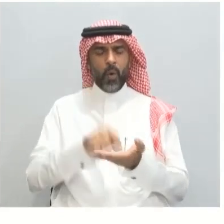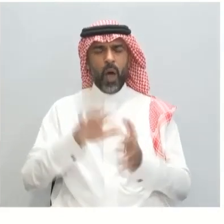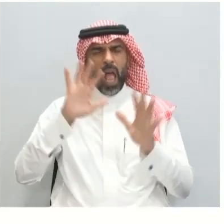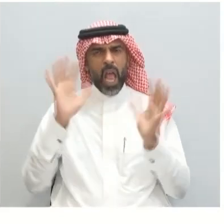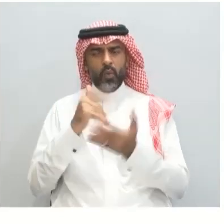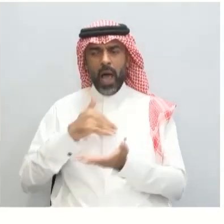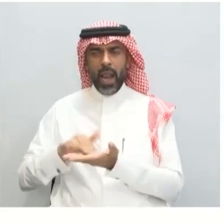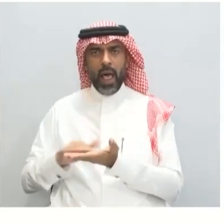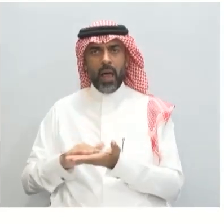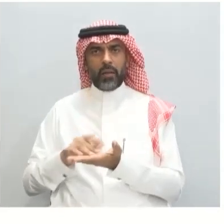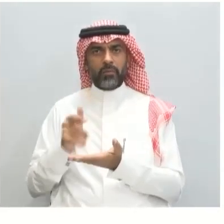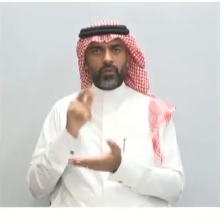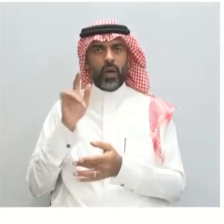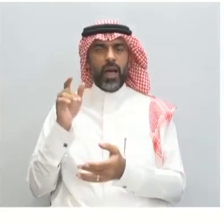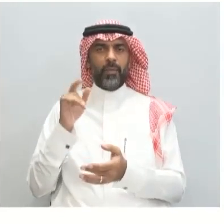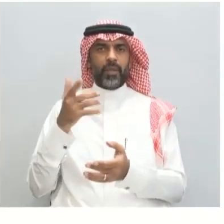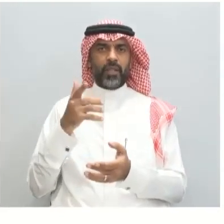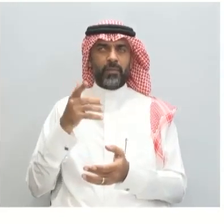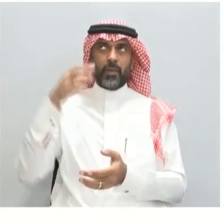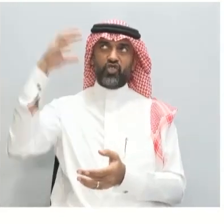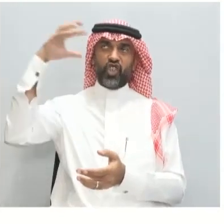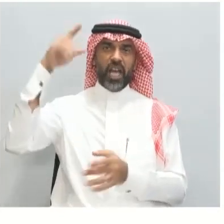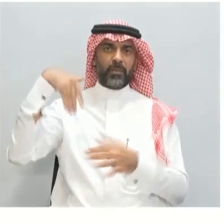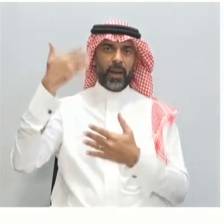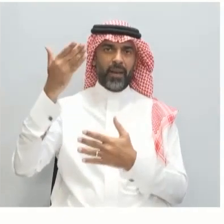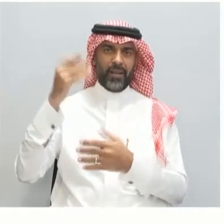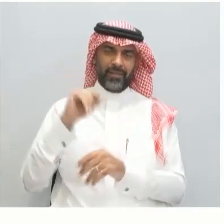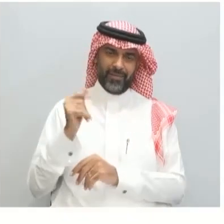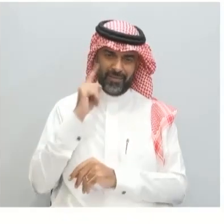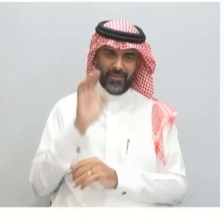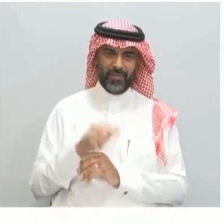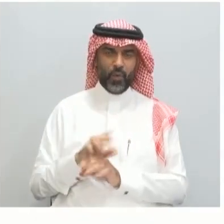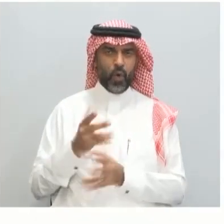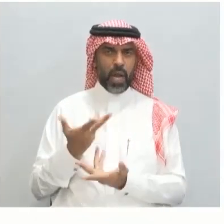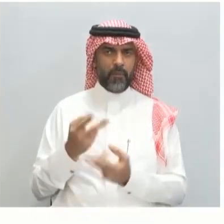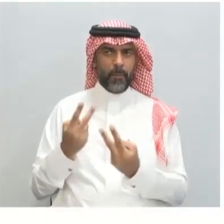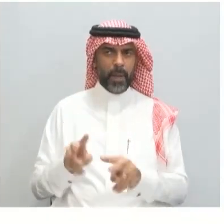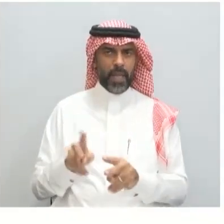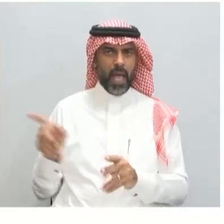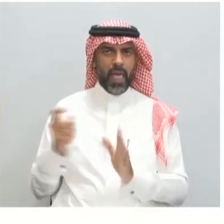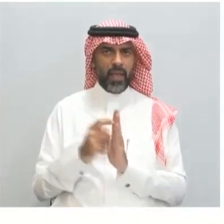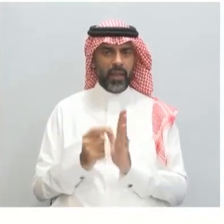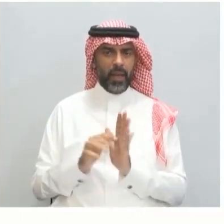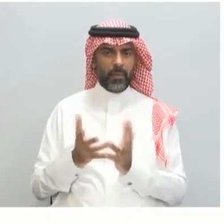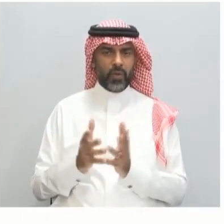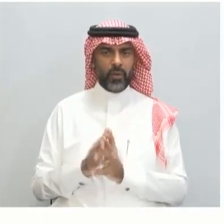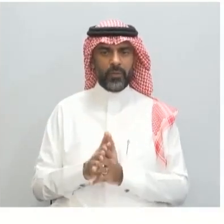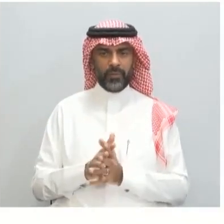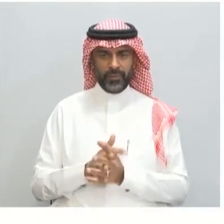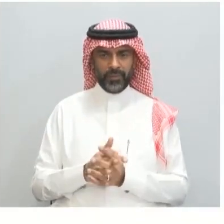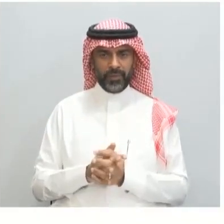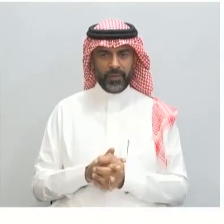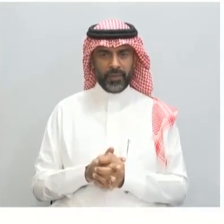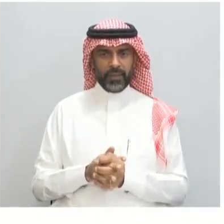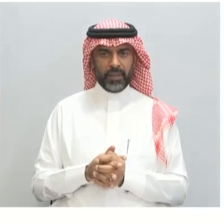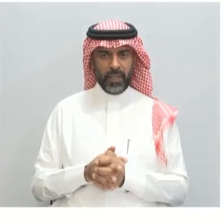الارض من خلال ممتازين اجهزه ملاحيه وكيف بدا هذا النظام او متى بدا ولدينا ايضا متع